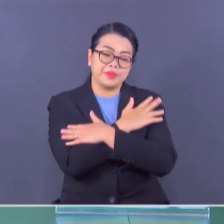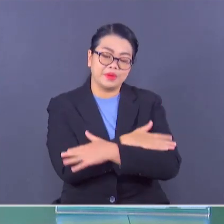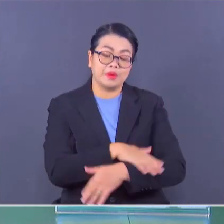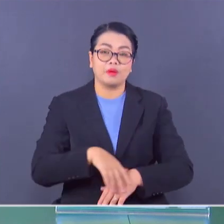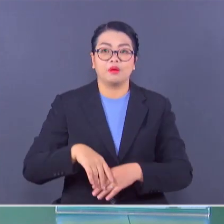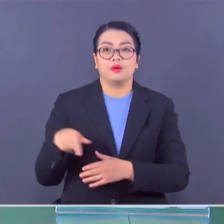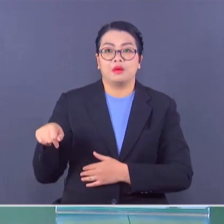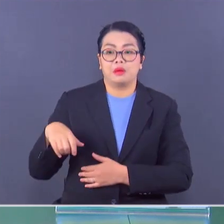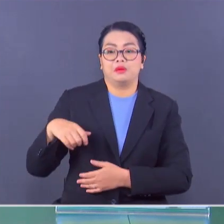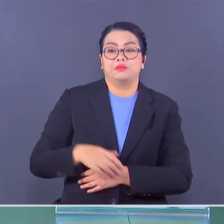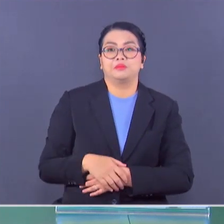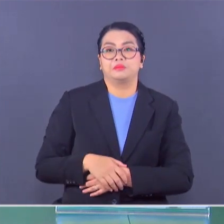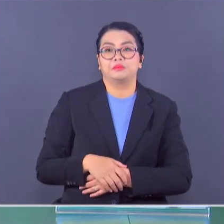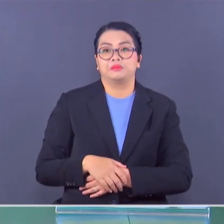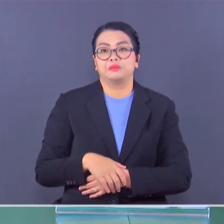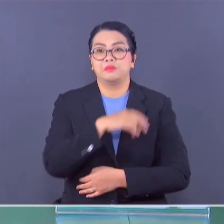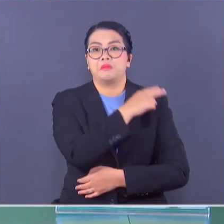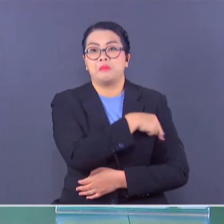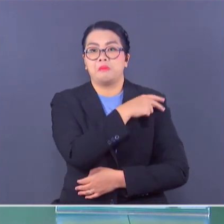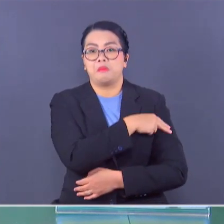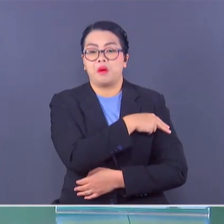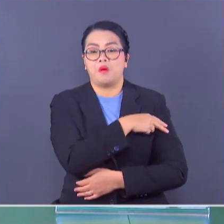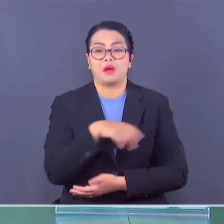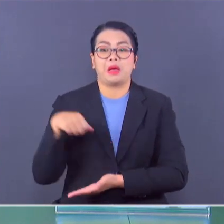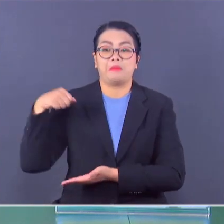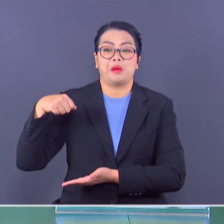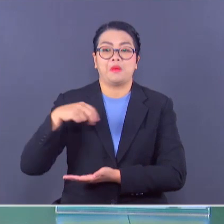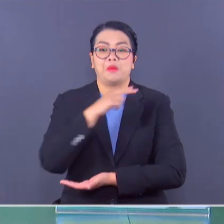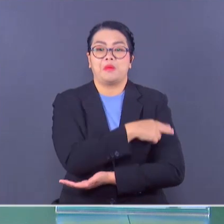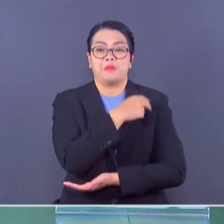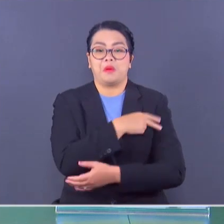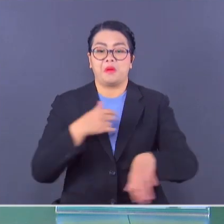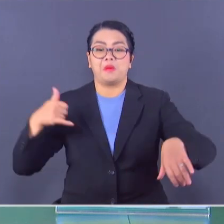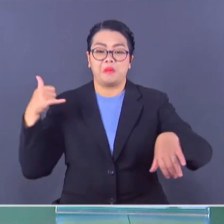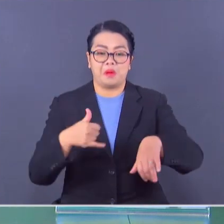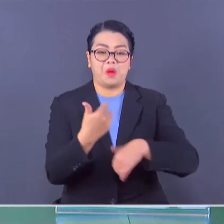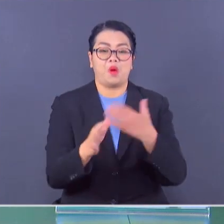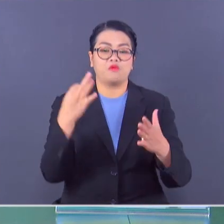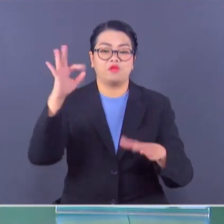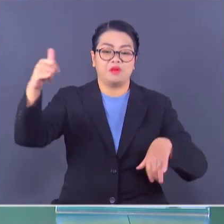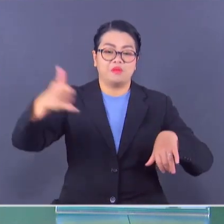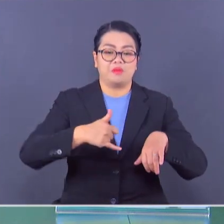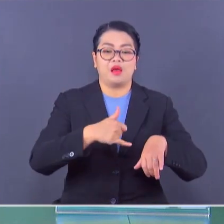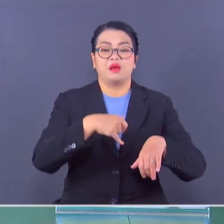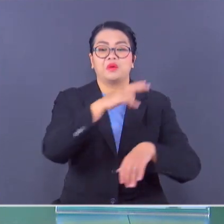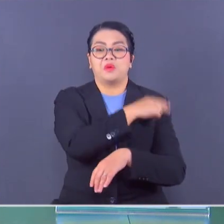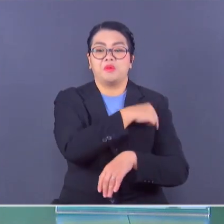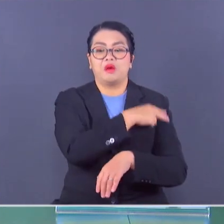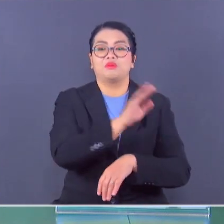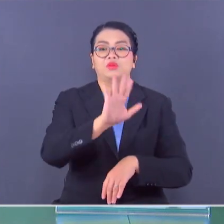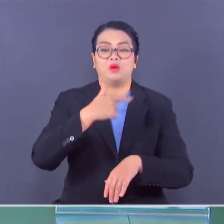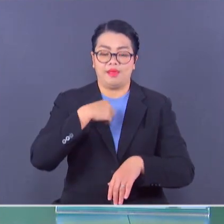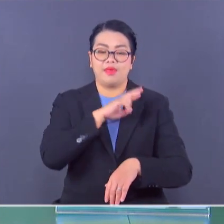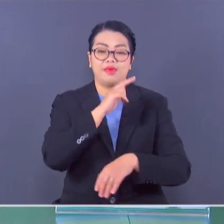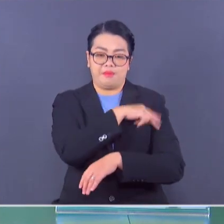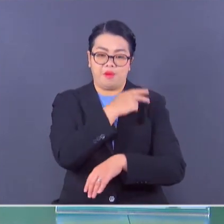หมอกระเป๋ากลับมาอกแลวคผชมครับริการฉีดฟิลเลอร์มาฉีดให้ถึงห้องไม่ต้องเดนทางให้เสยเวลาครัคผชมคร